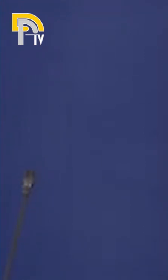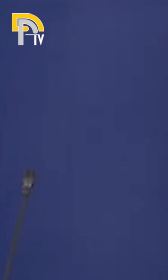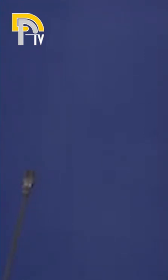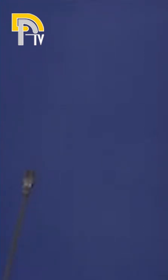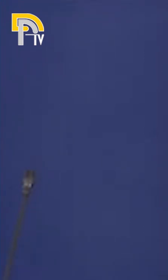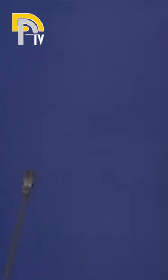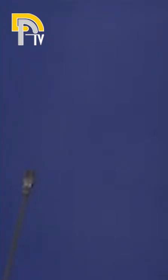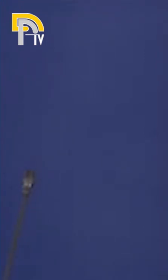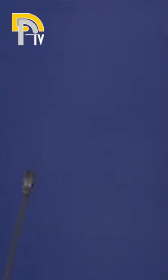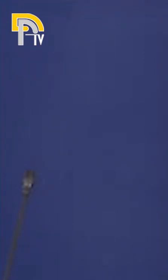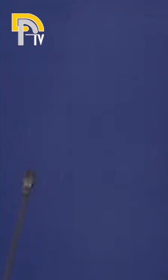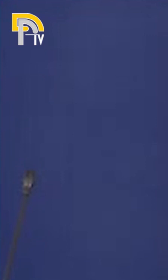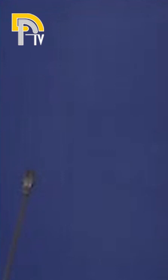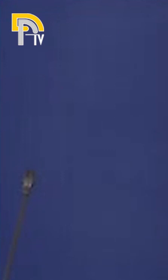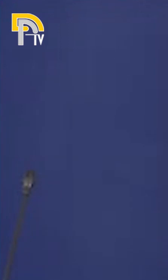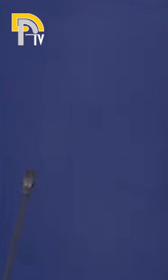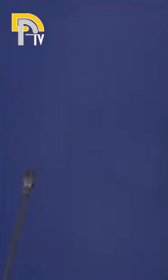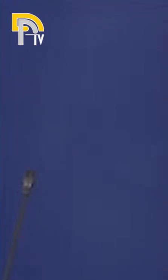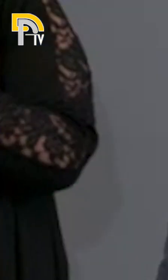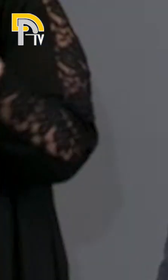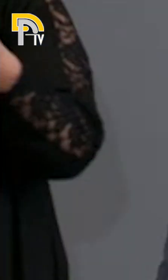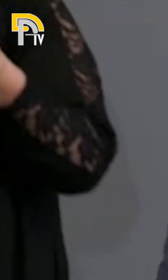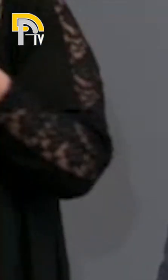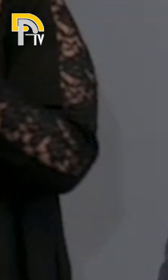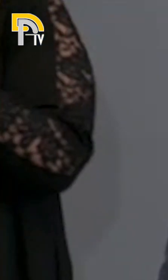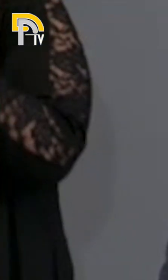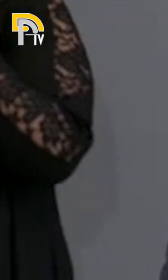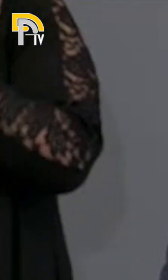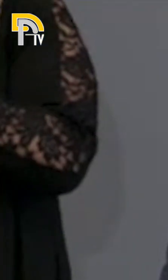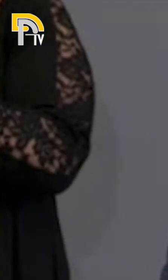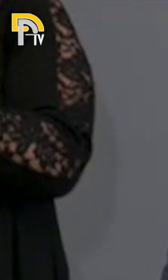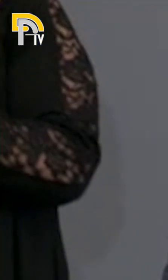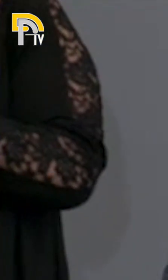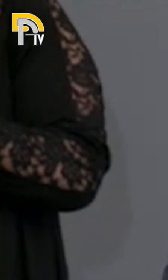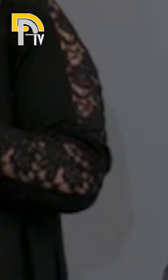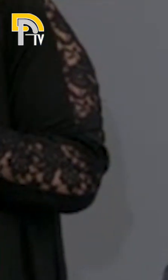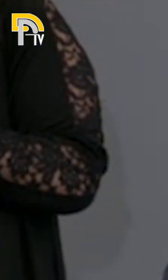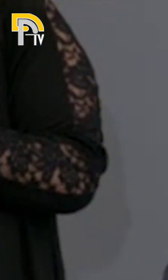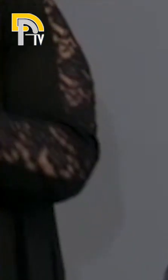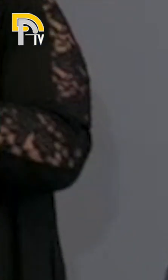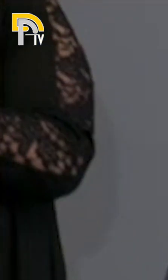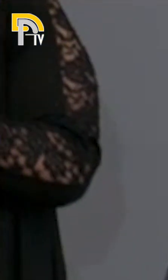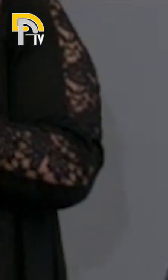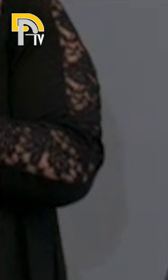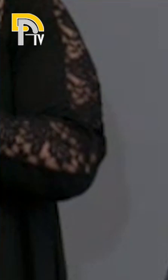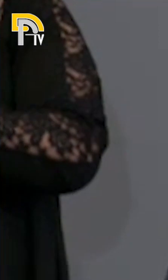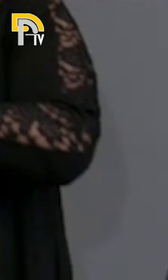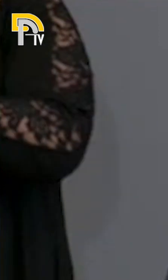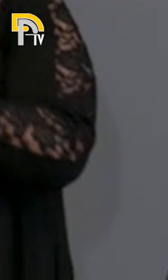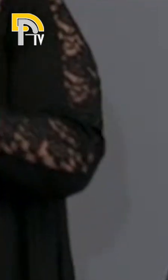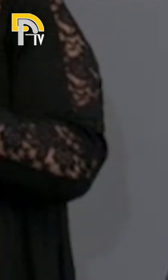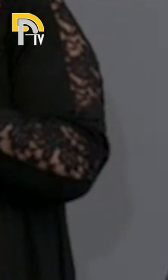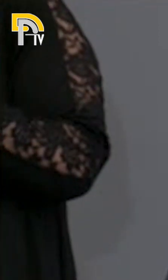на вируса, така нареченият британски вариант. Иначе 14-дневната заболяемост, пак казах, върви